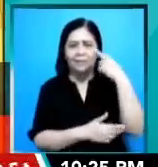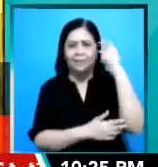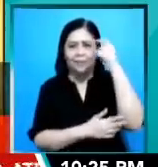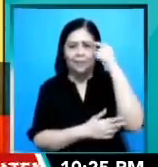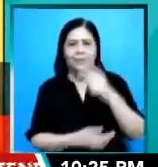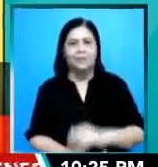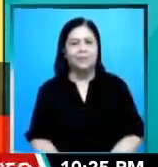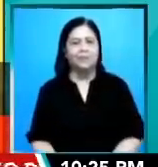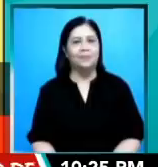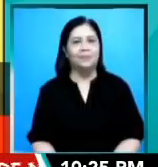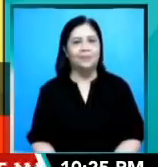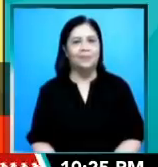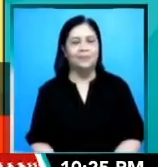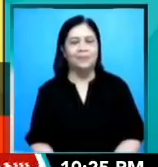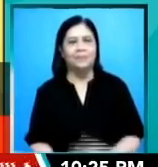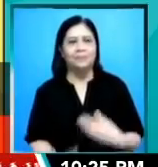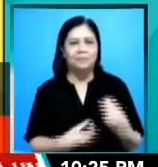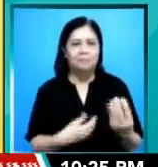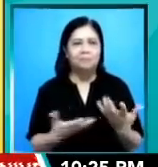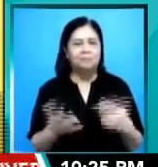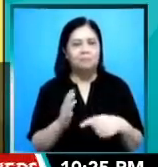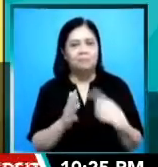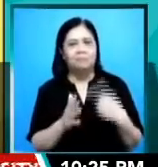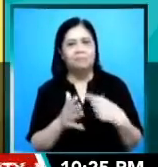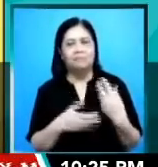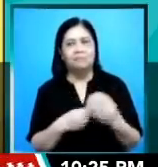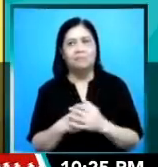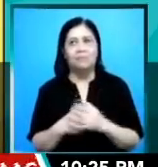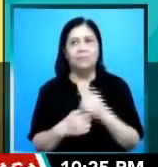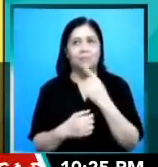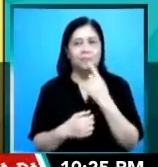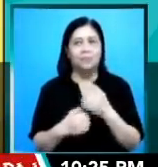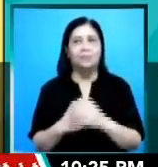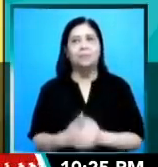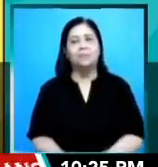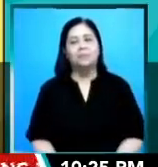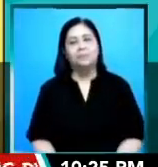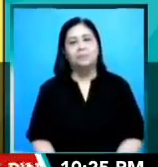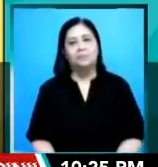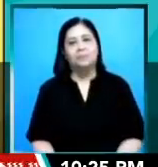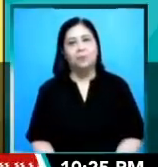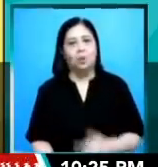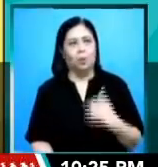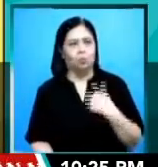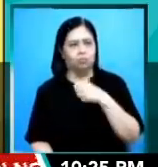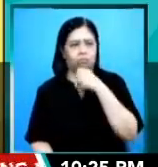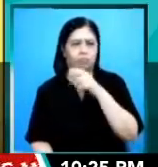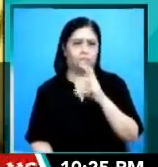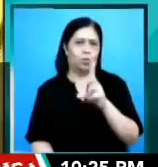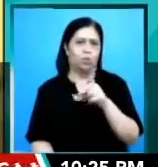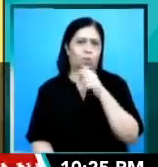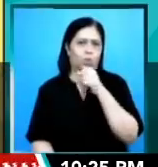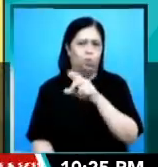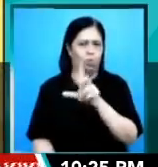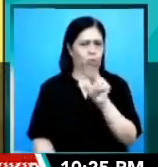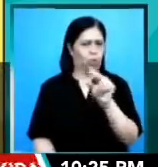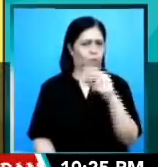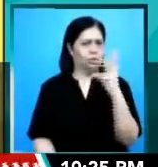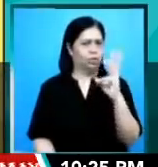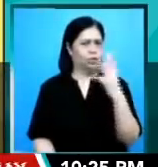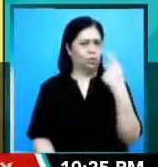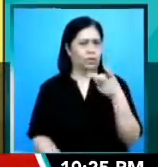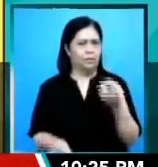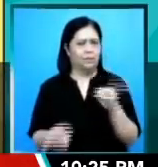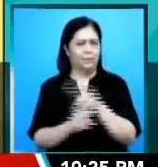ganun, surprise siya, ganun. Tapos sabi nga, 61 years old. Hindi, 16 lang. Kaya binaligtad,